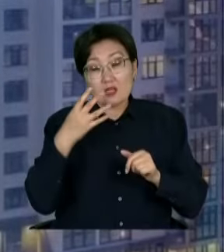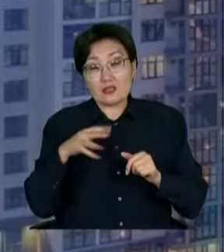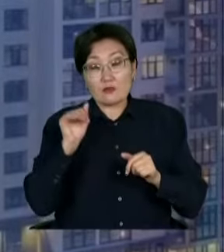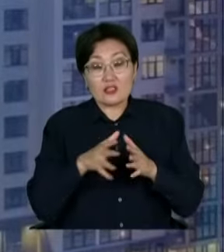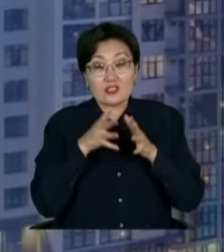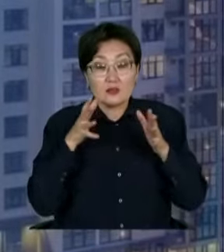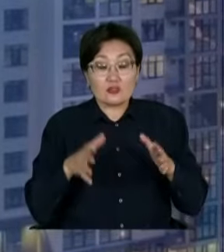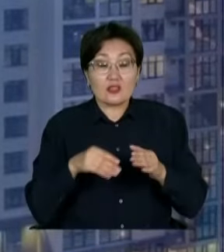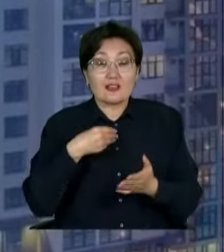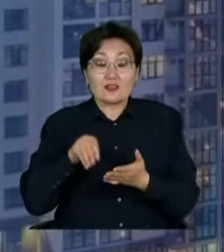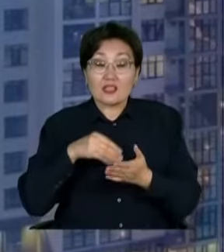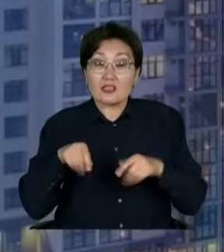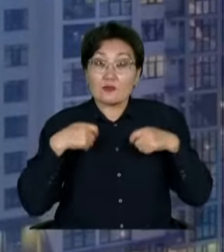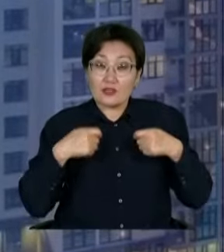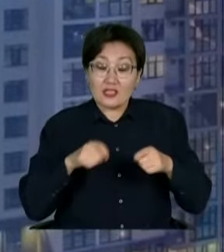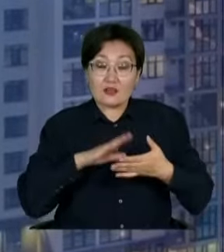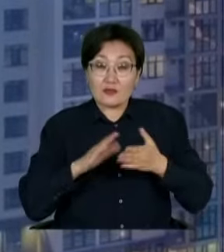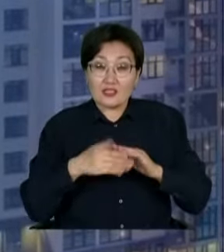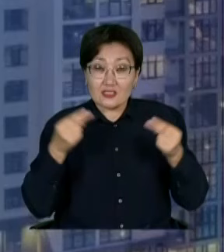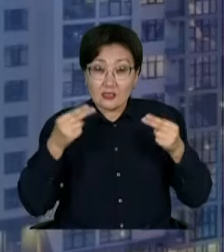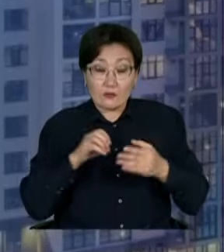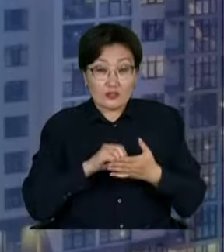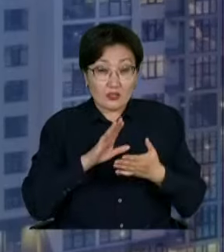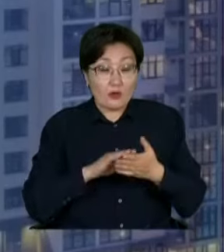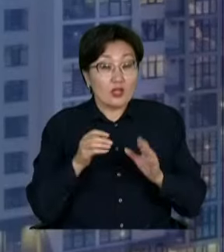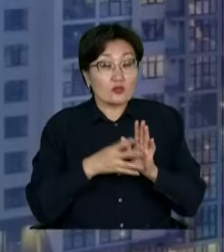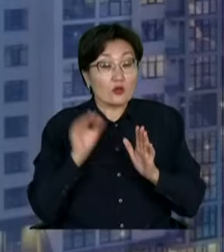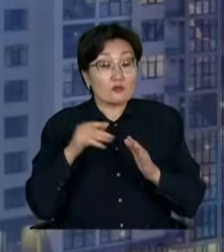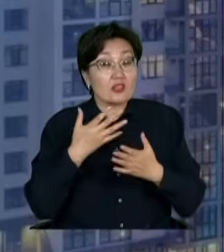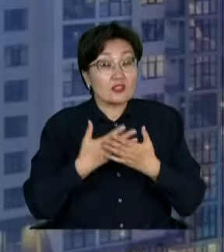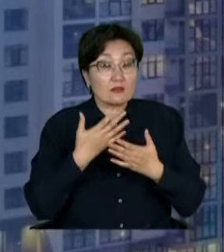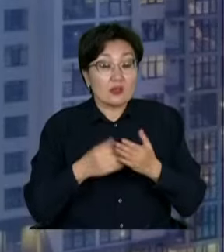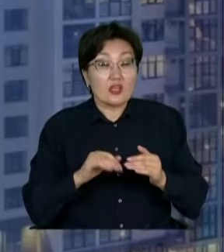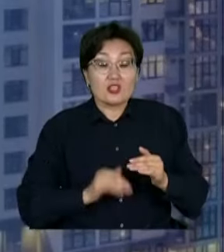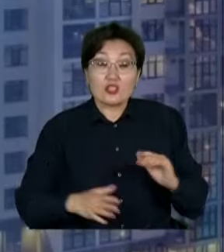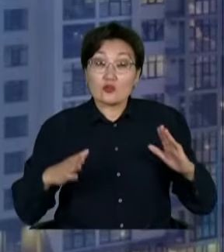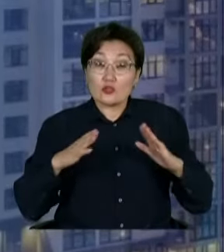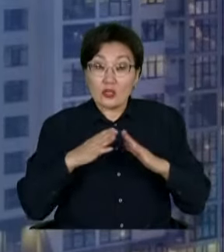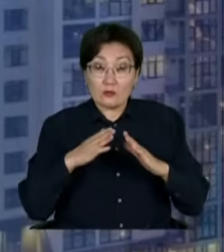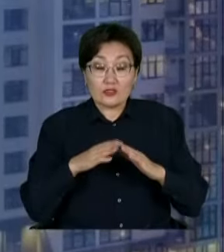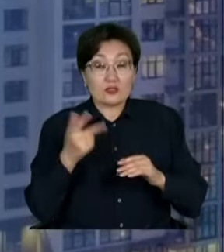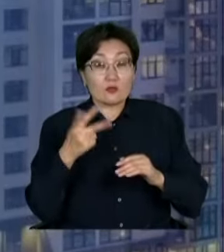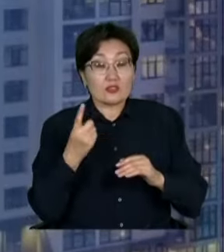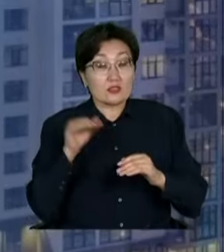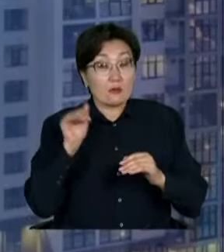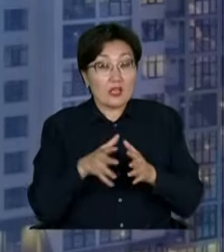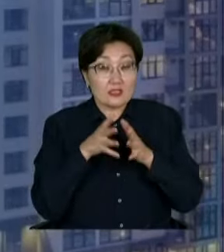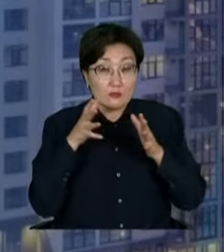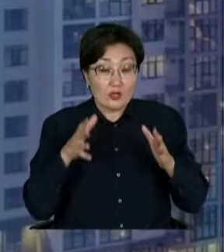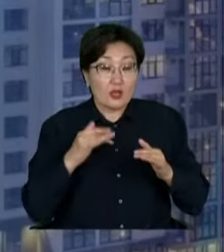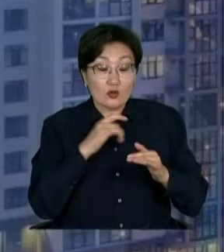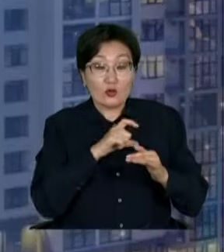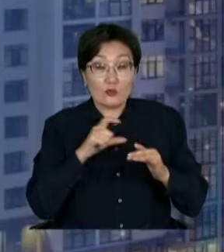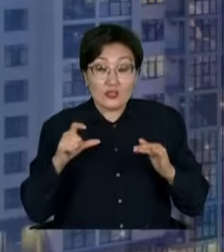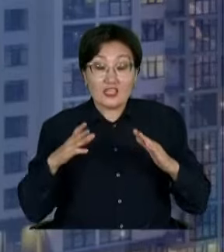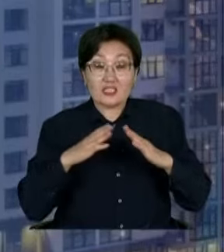мыңнан астам сатып алу мәмілелері тіркелген. Оның 9 мыңға жуығы жеке үйлер болса, 31 мыңнан астамы көп